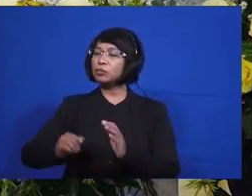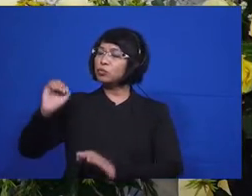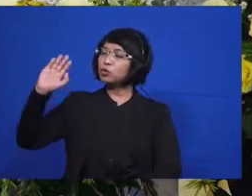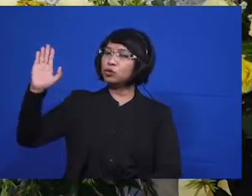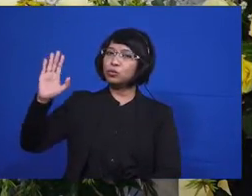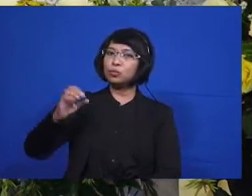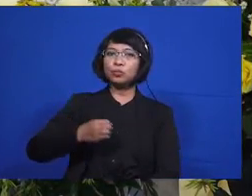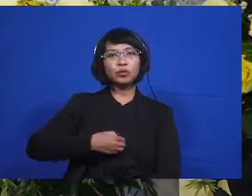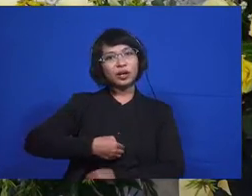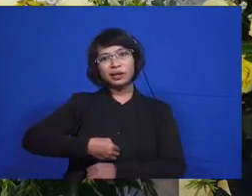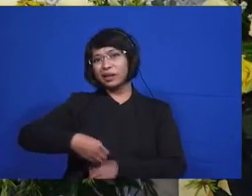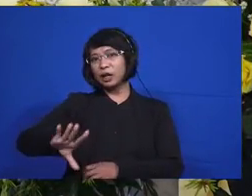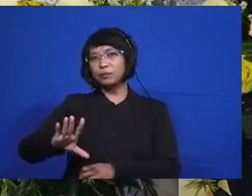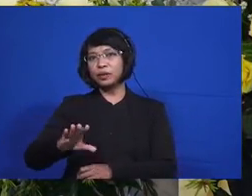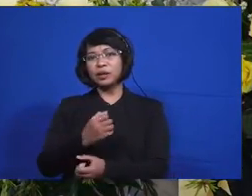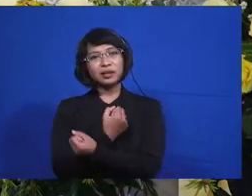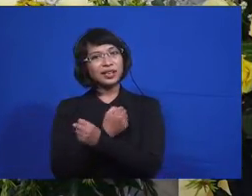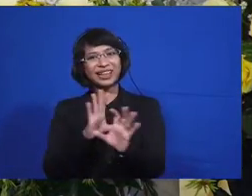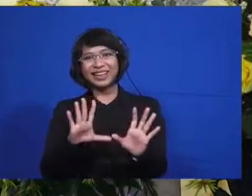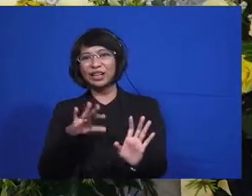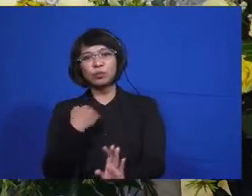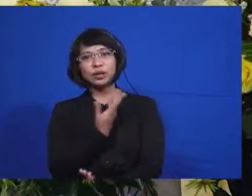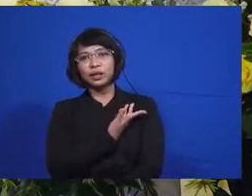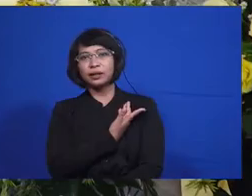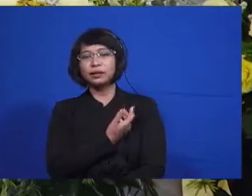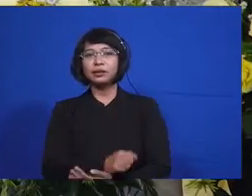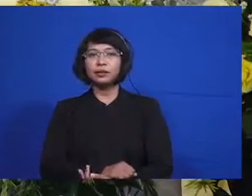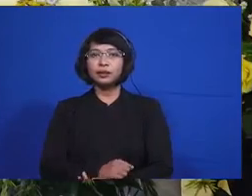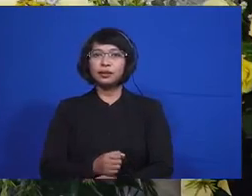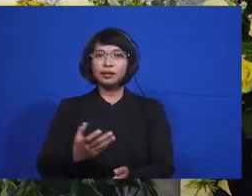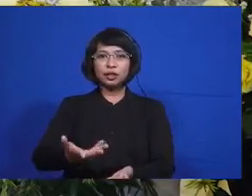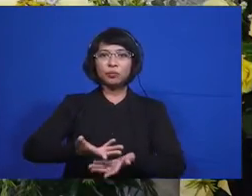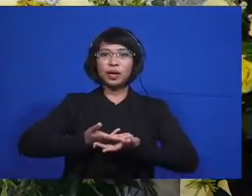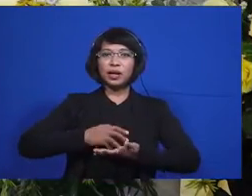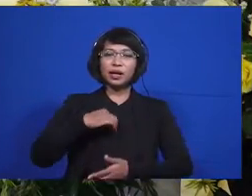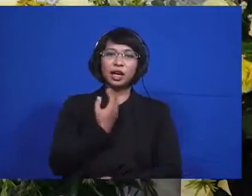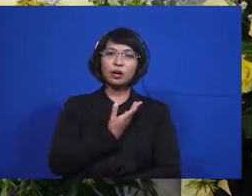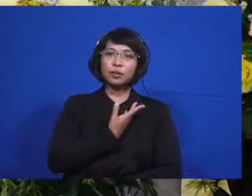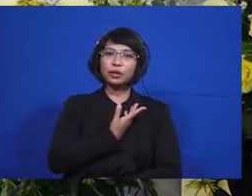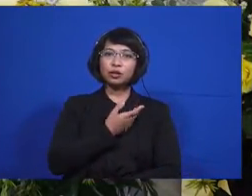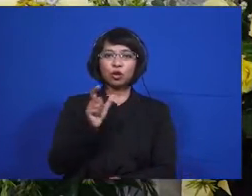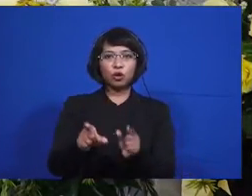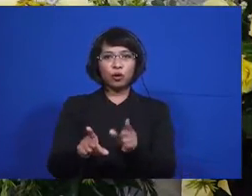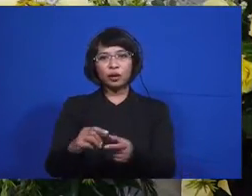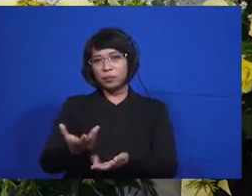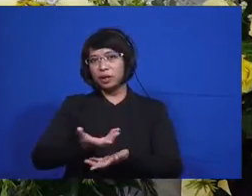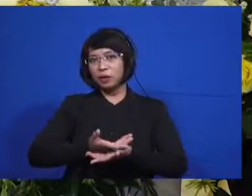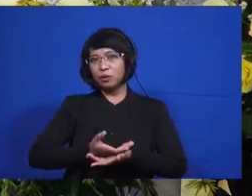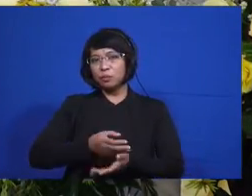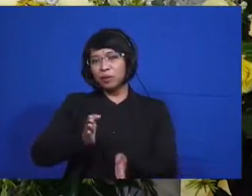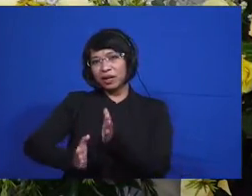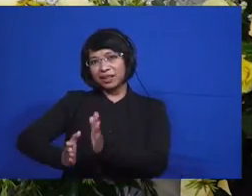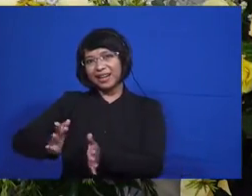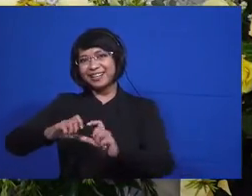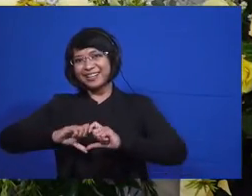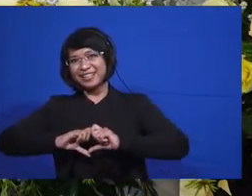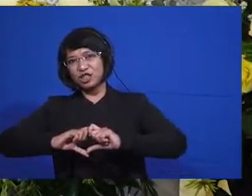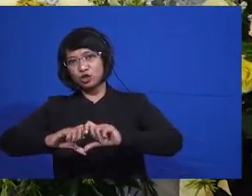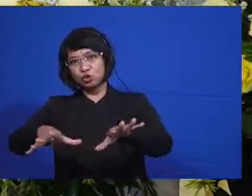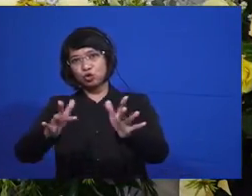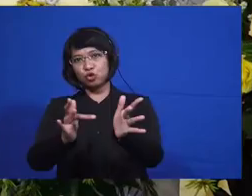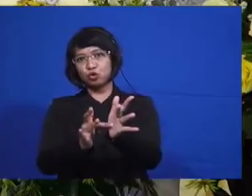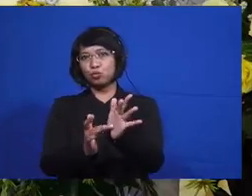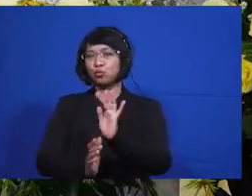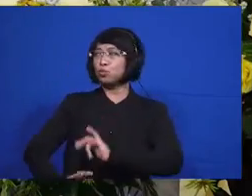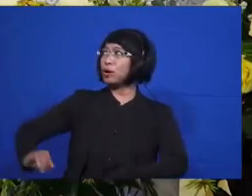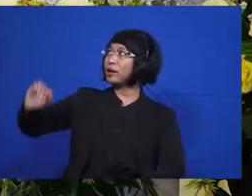dari hukuman abadi, dan terimalah kami dalam kawanan para pilihan-Mu dengan pengantaran Kristus Tuhan kami.